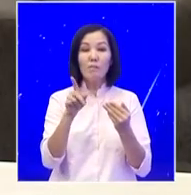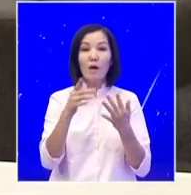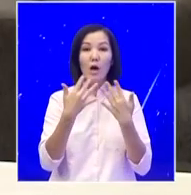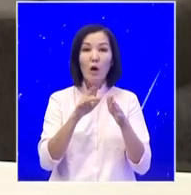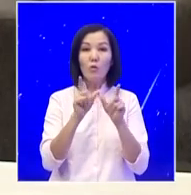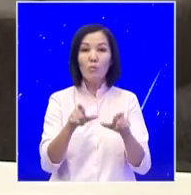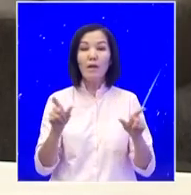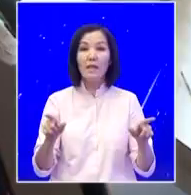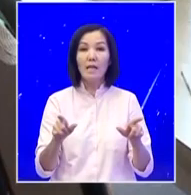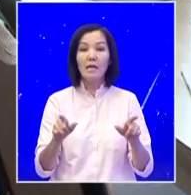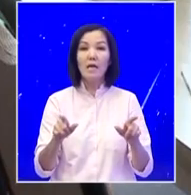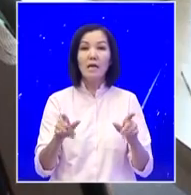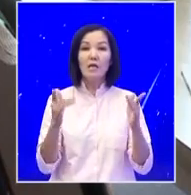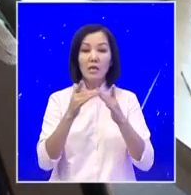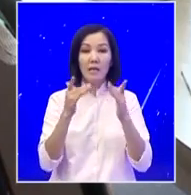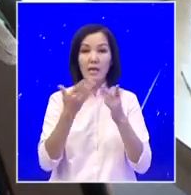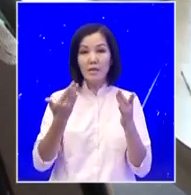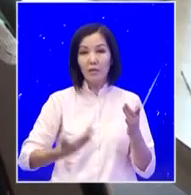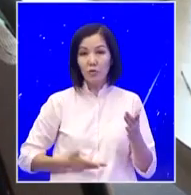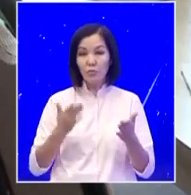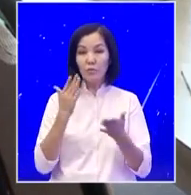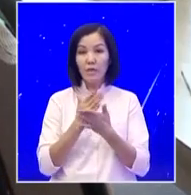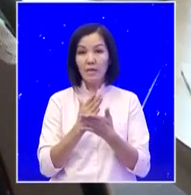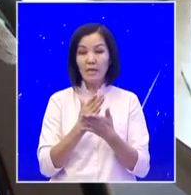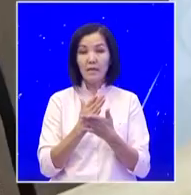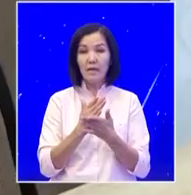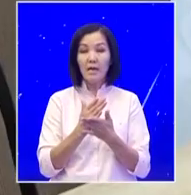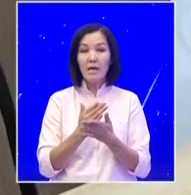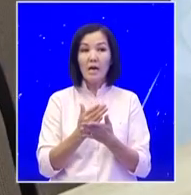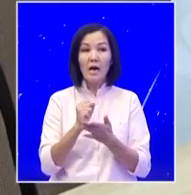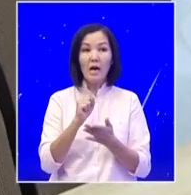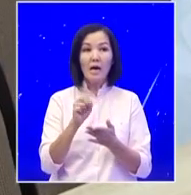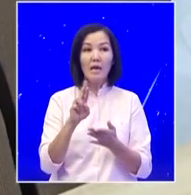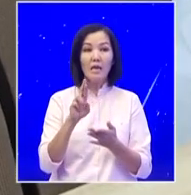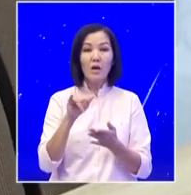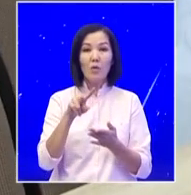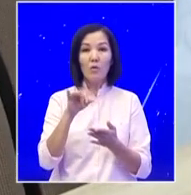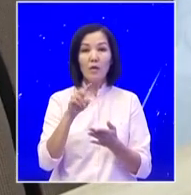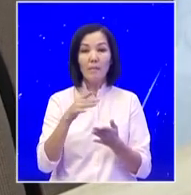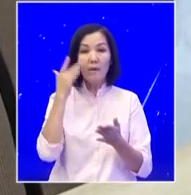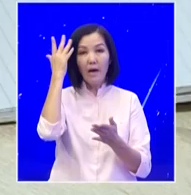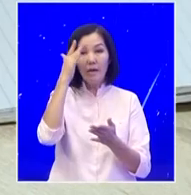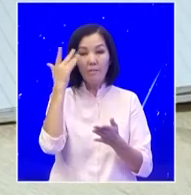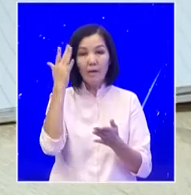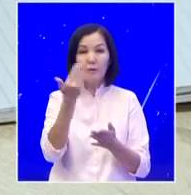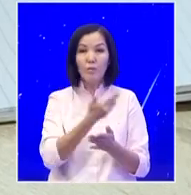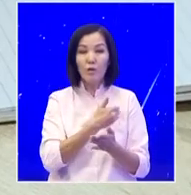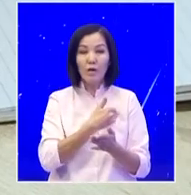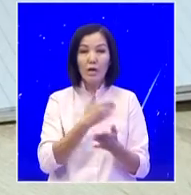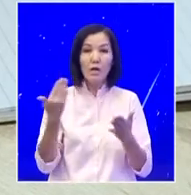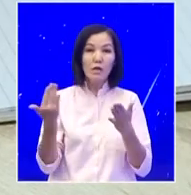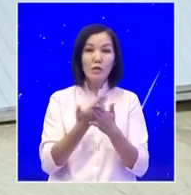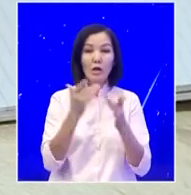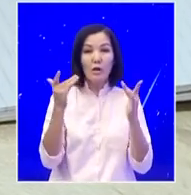жатыр. Студенттік шақ деген еңгеремет кезеңнің су жаңа кейіпкерінің бірі Аяулым Тойшыбаева. Арманын арқалап жеткен ол үшін жаңа